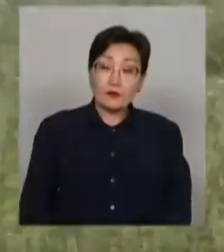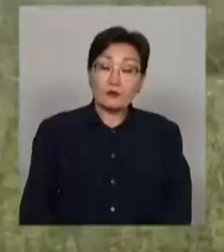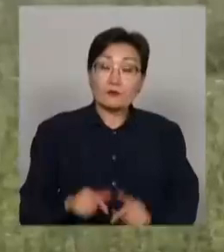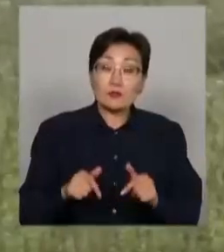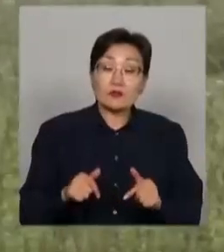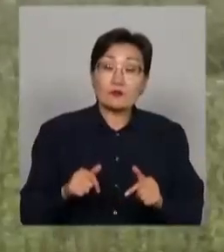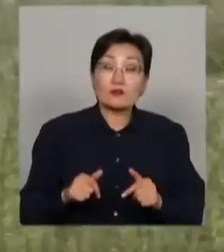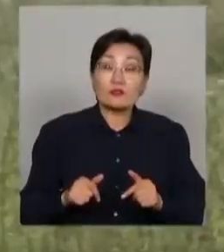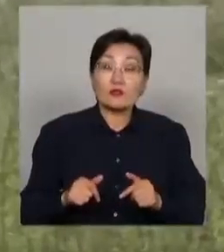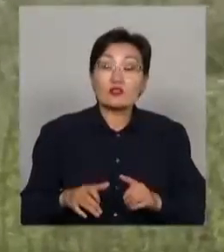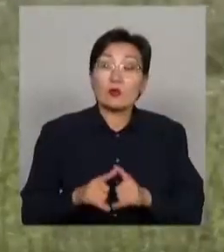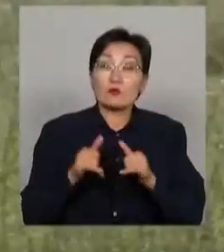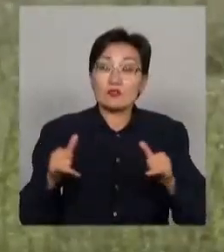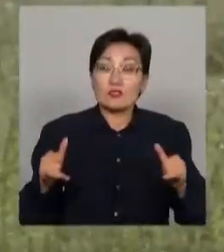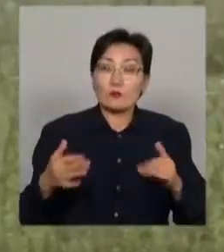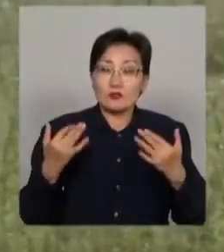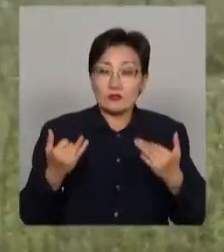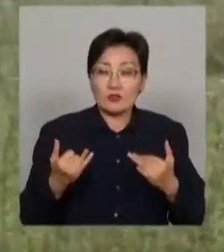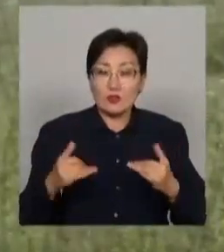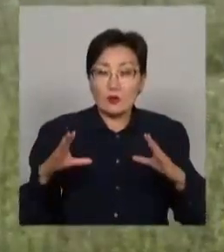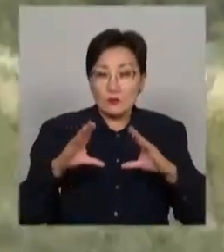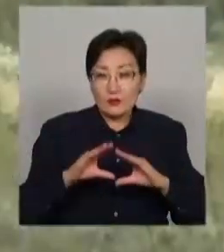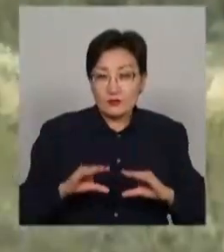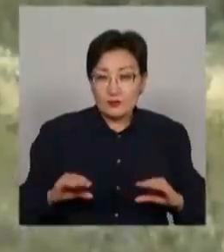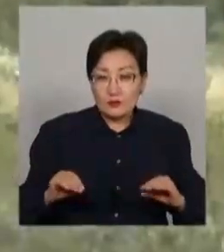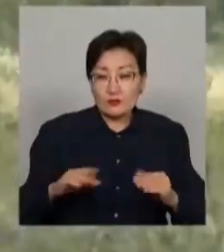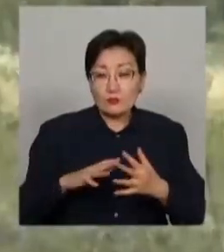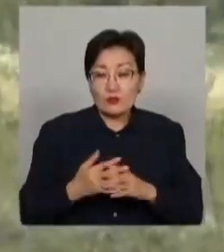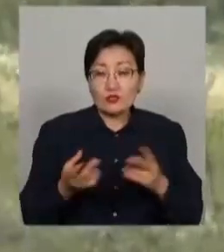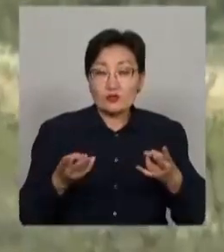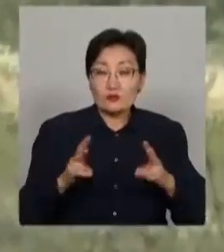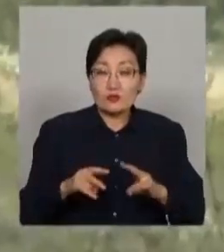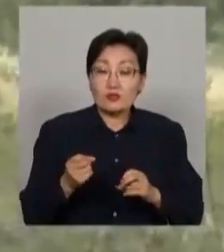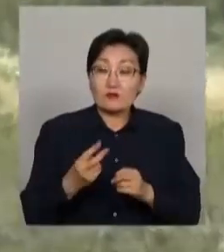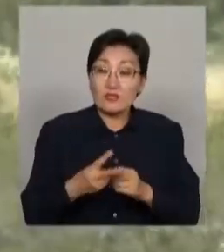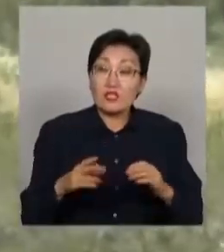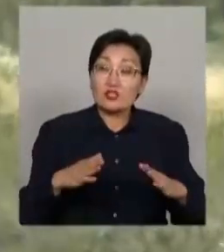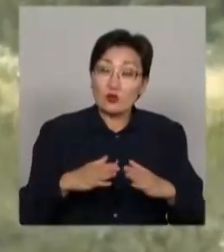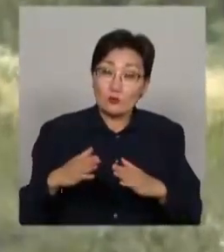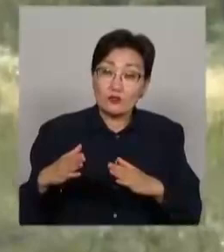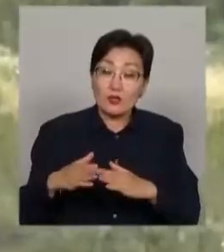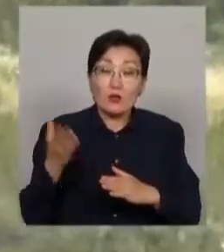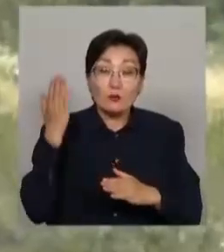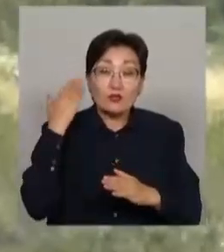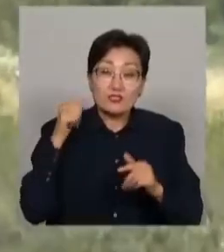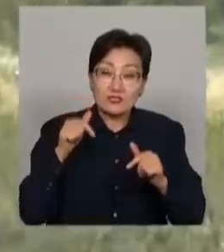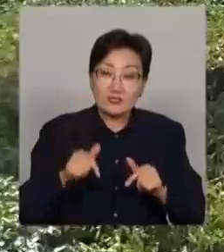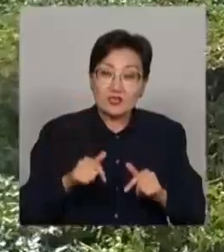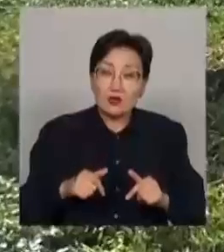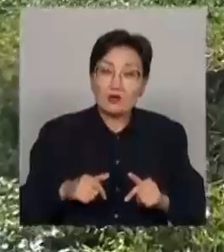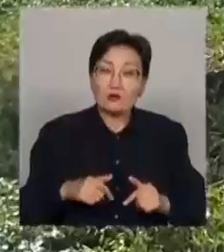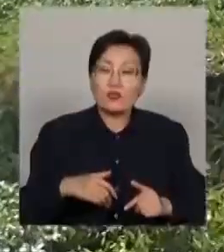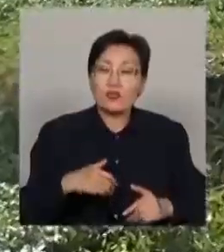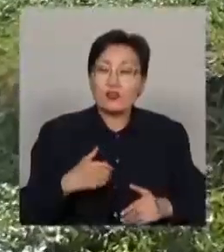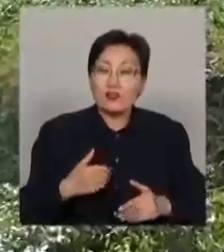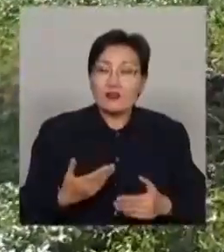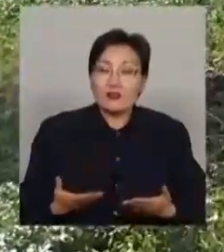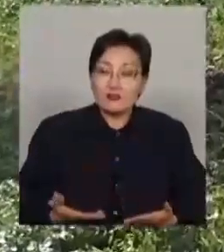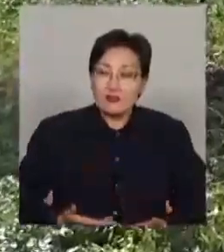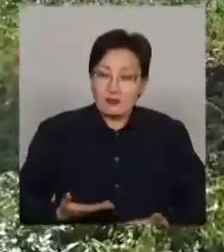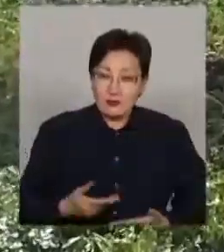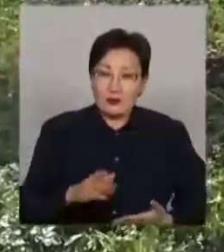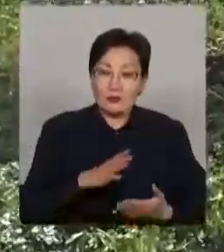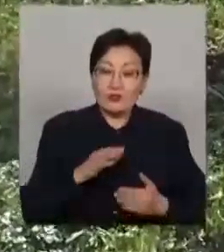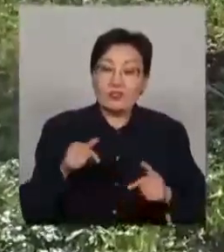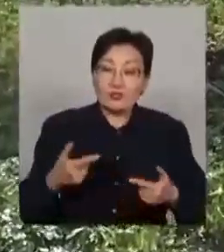этой некогда процветающей, сейчас угасающей деревне осталось всего 12 домов. Раньше здесь кипела жизнь, вспоминает Раиса Кочеткова.